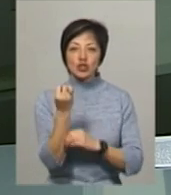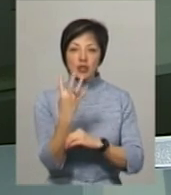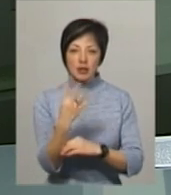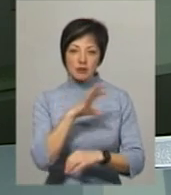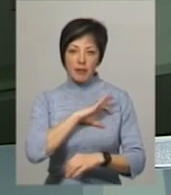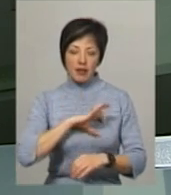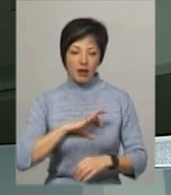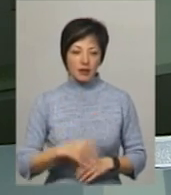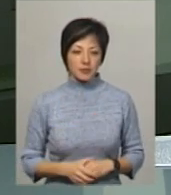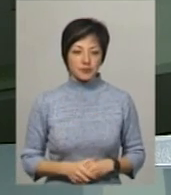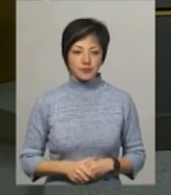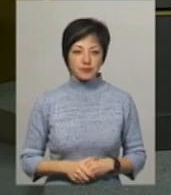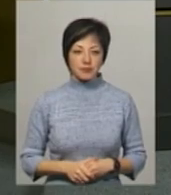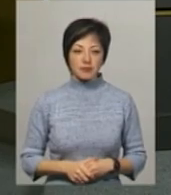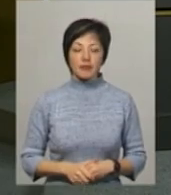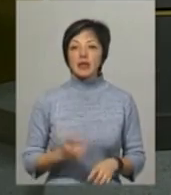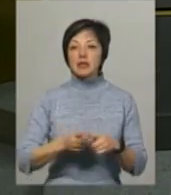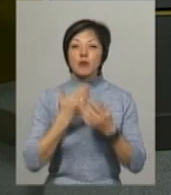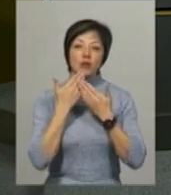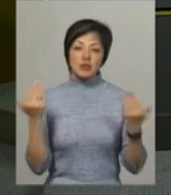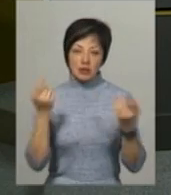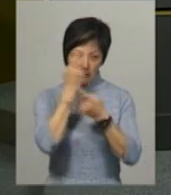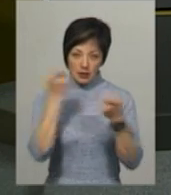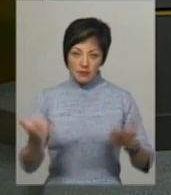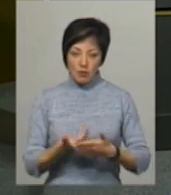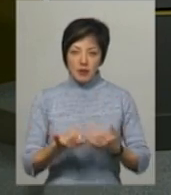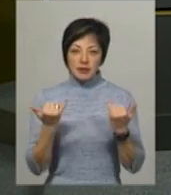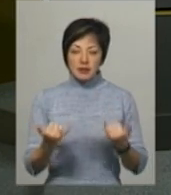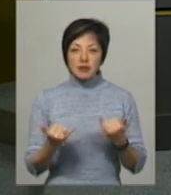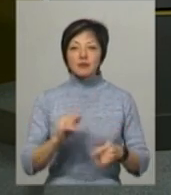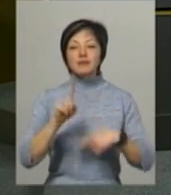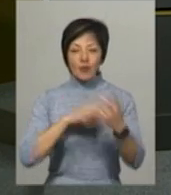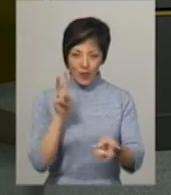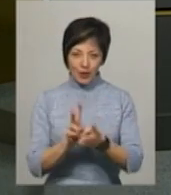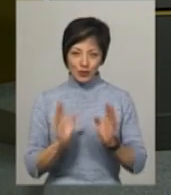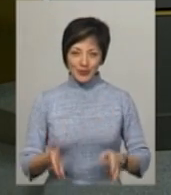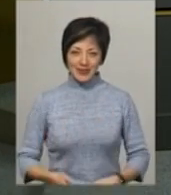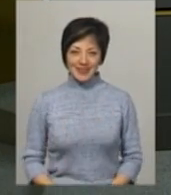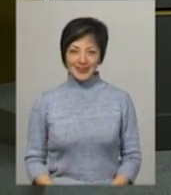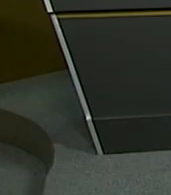14 медалей. Це була остання інформація на цю годину. Побачимось!